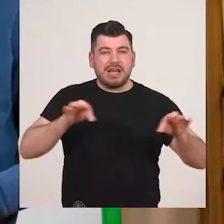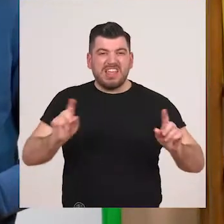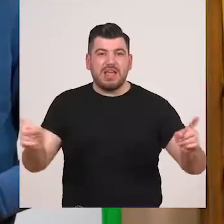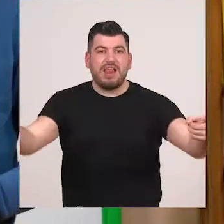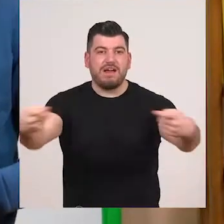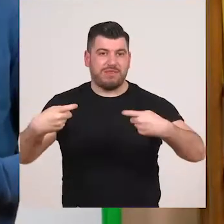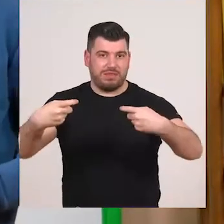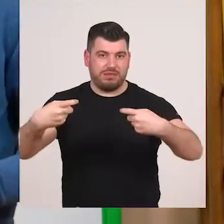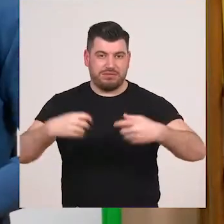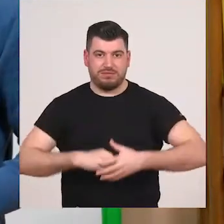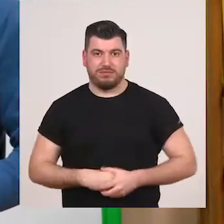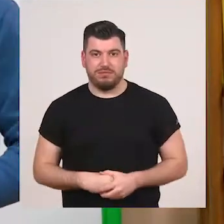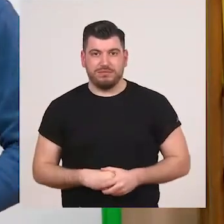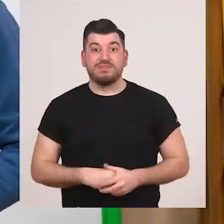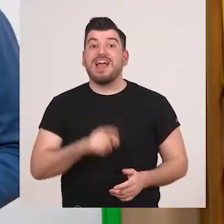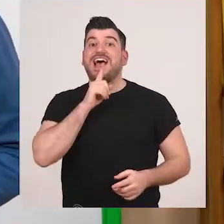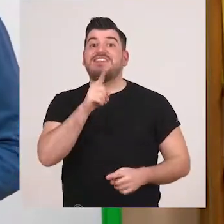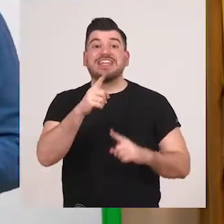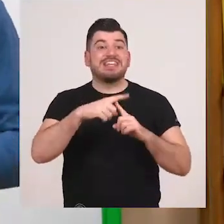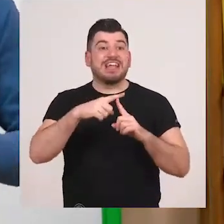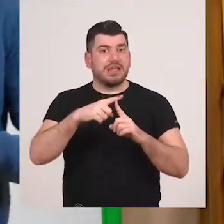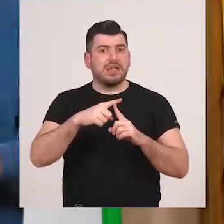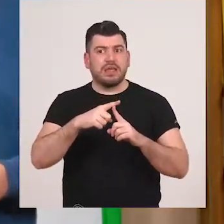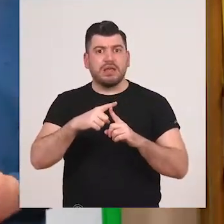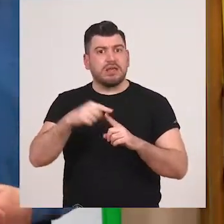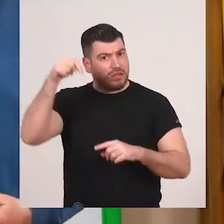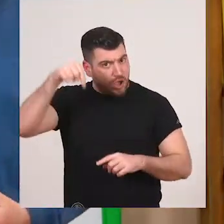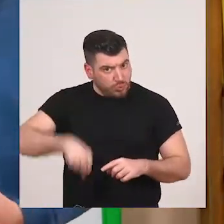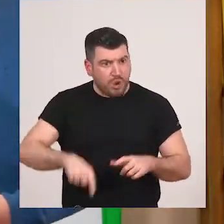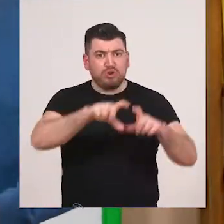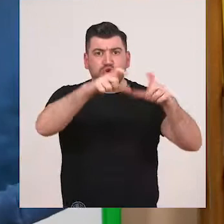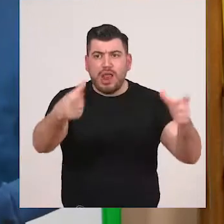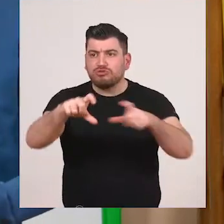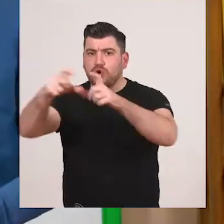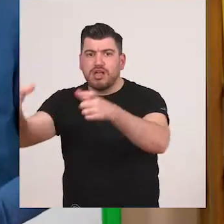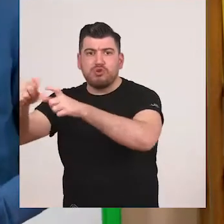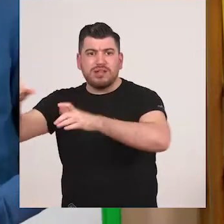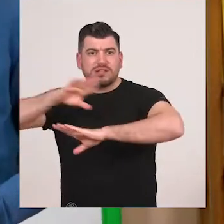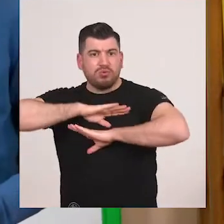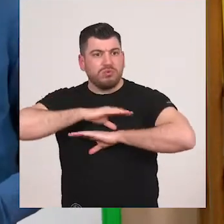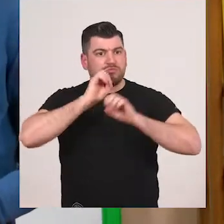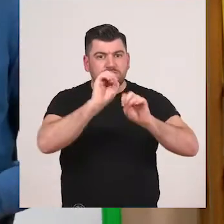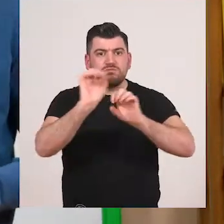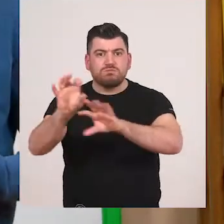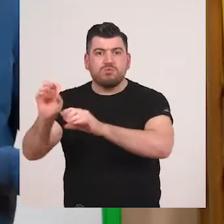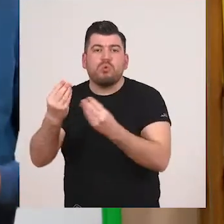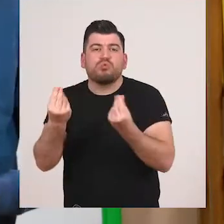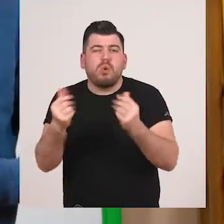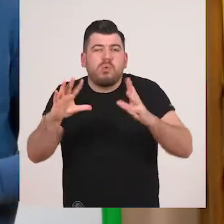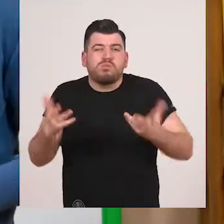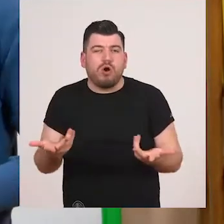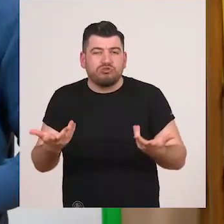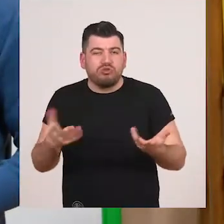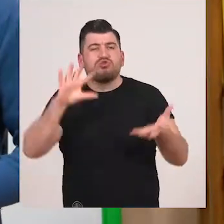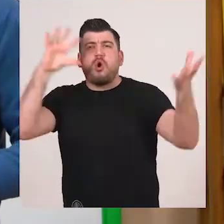στρατιωτική τεχνική που ακόμα και σήμερα διδάσκεται σε όλες τις στρατιωτικές ακαδημίες του κόσμου και που